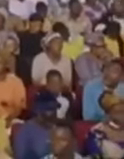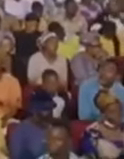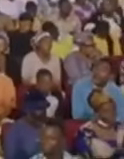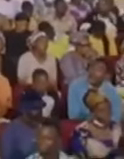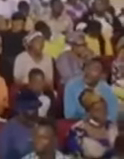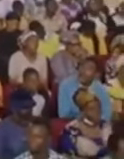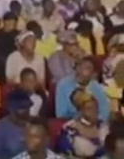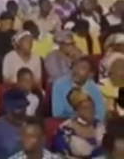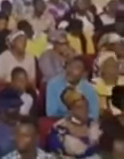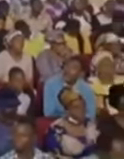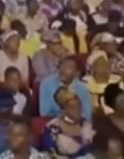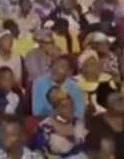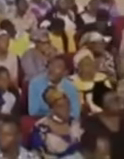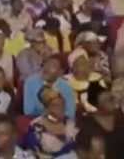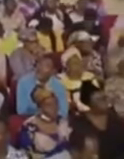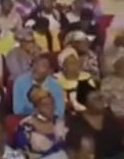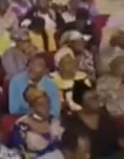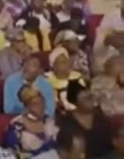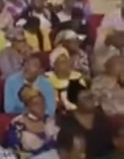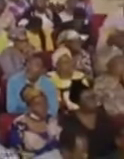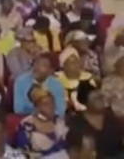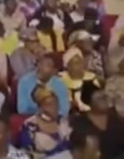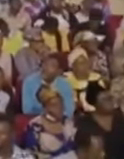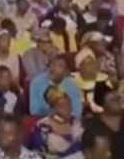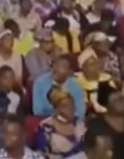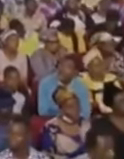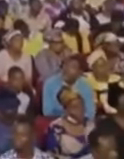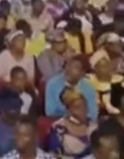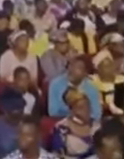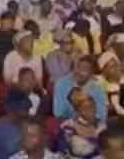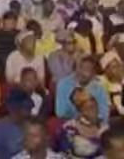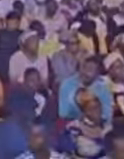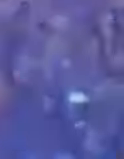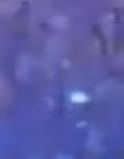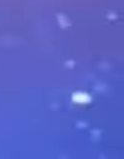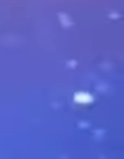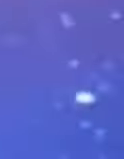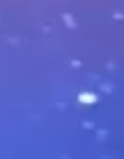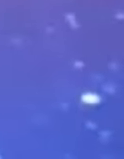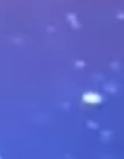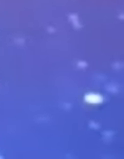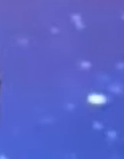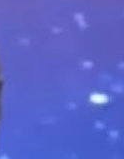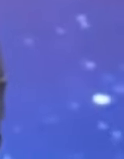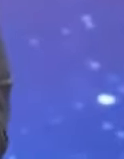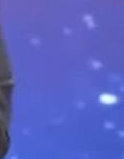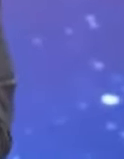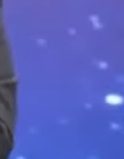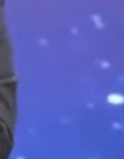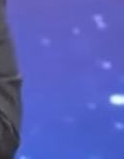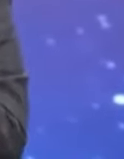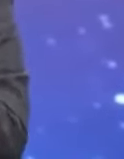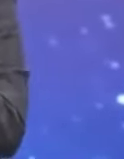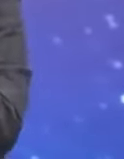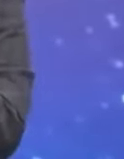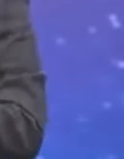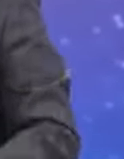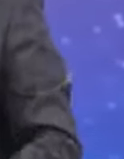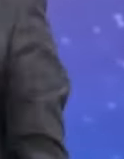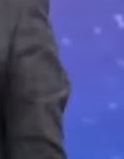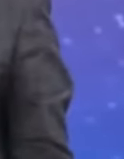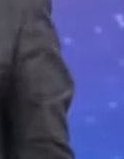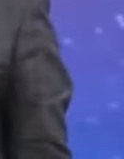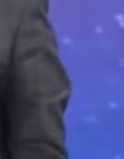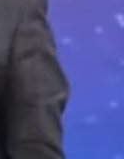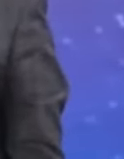savez qu'il veille sur vous et il veille sur vous il voit votre vie et toute mauvaises choses que